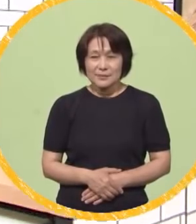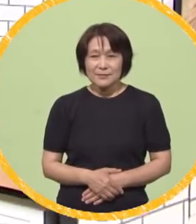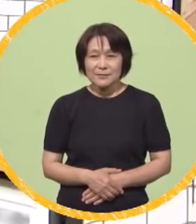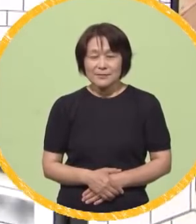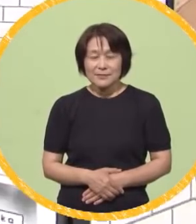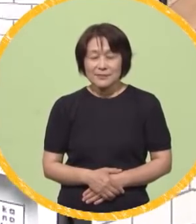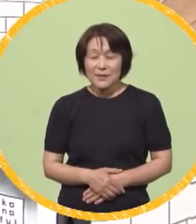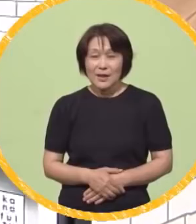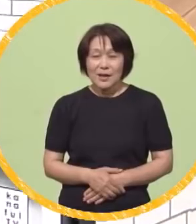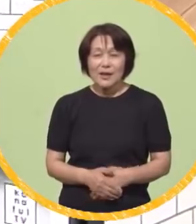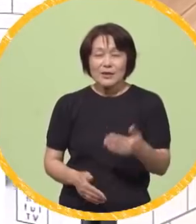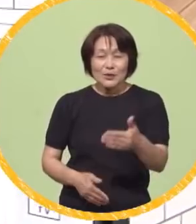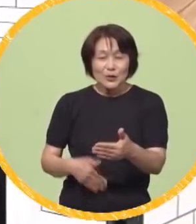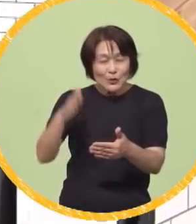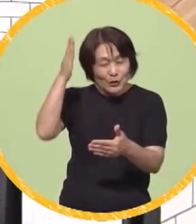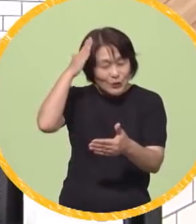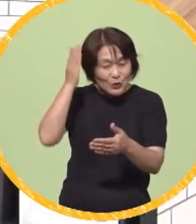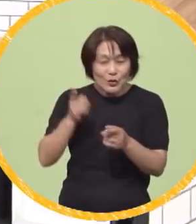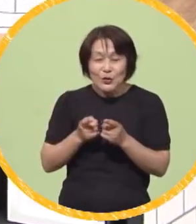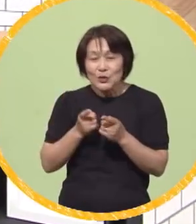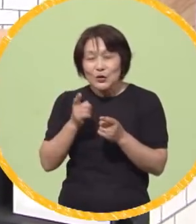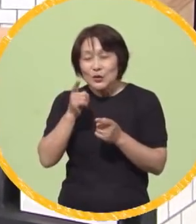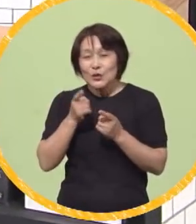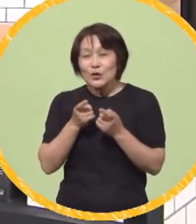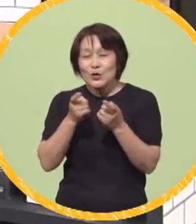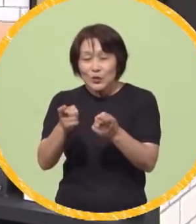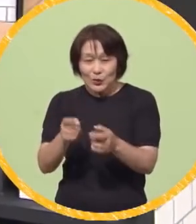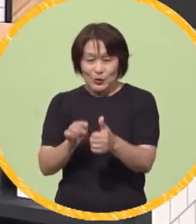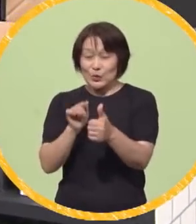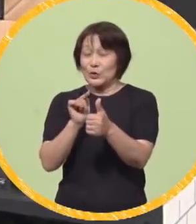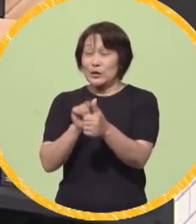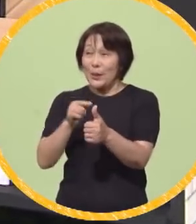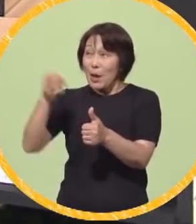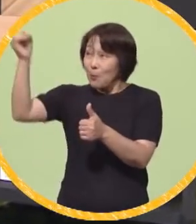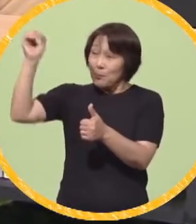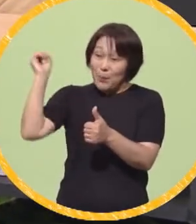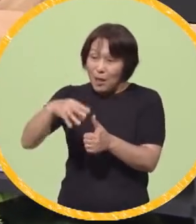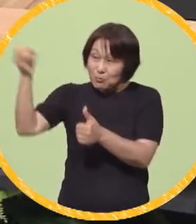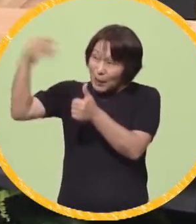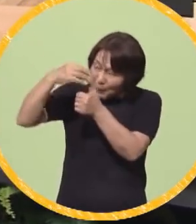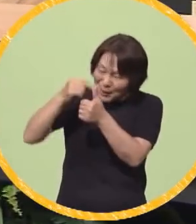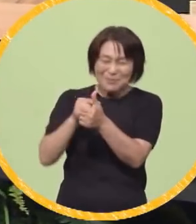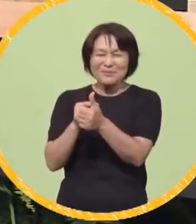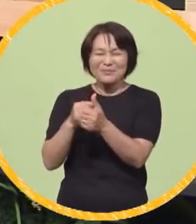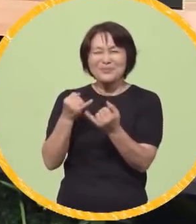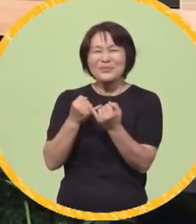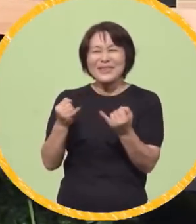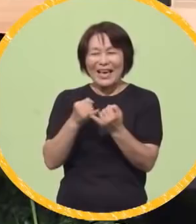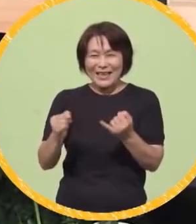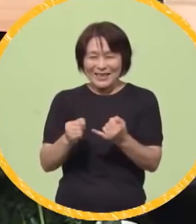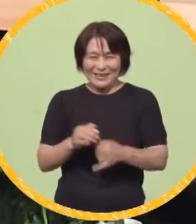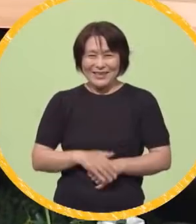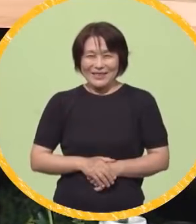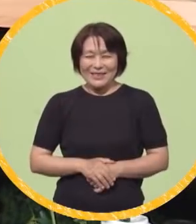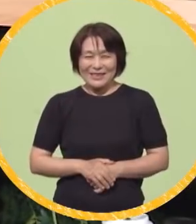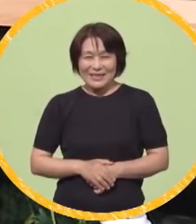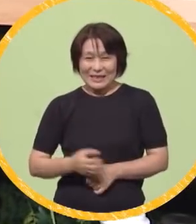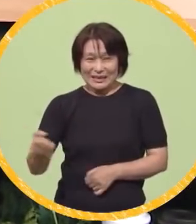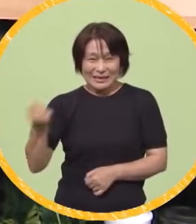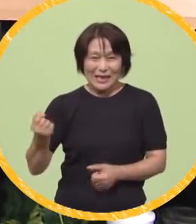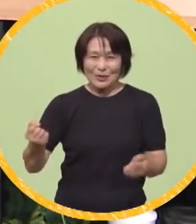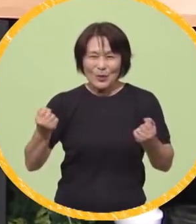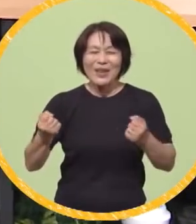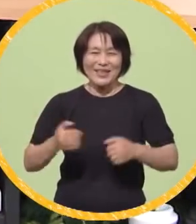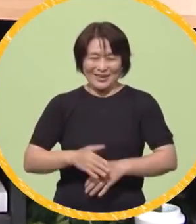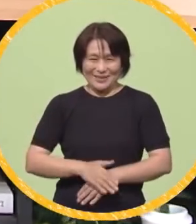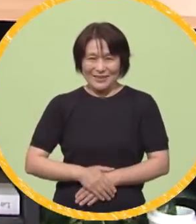九頭竜様の頭にバチバチバチって、 すごい、ね、まさかのオーバースローというね。 ちょっと気合入りすぎましたね。 すごいですよ。